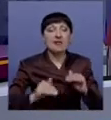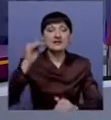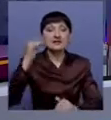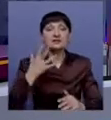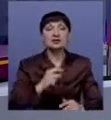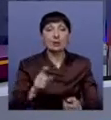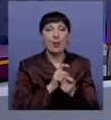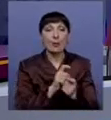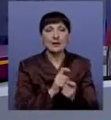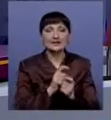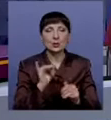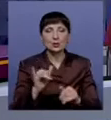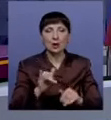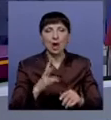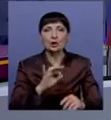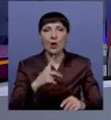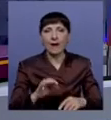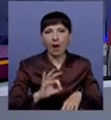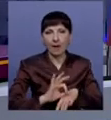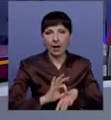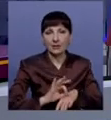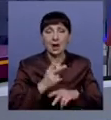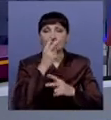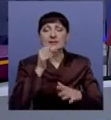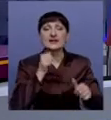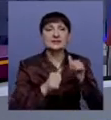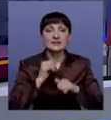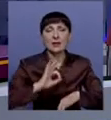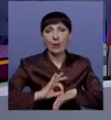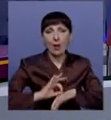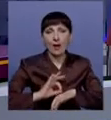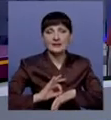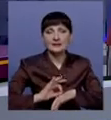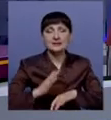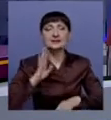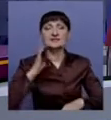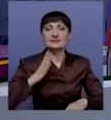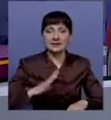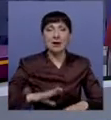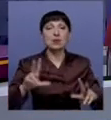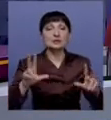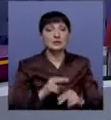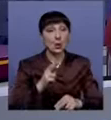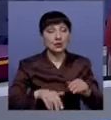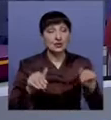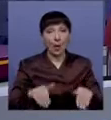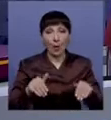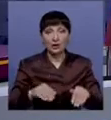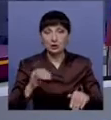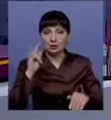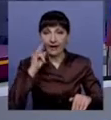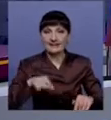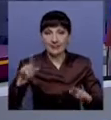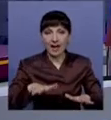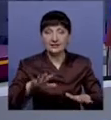и борется с хрустальной болезнью ног. Но, несмотря на испытания, выпавшие на ее долю, она успешно окончила колледж в Южном Казахстане